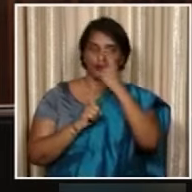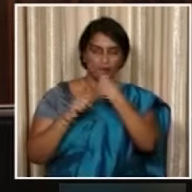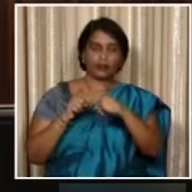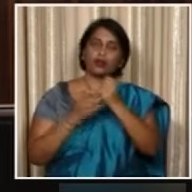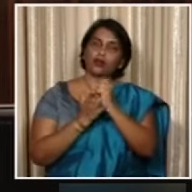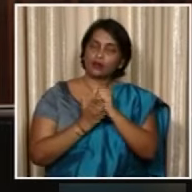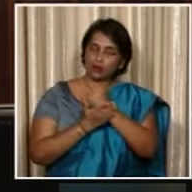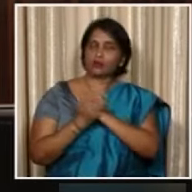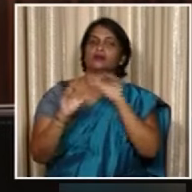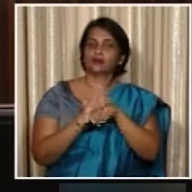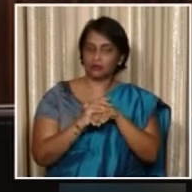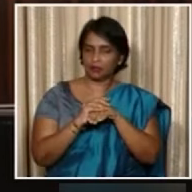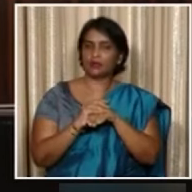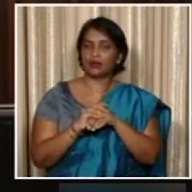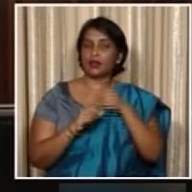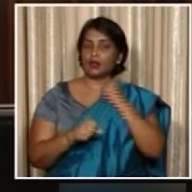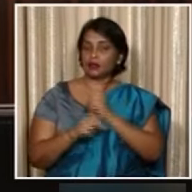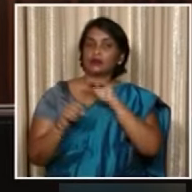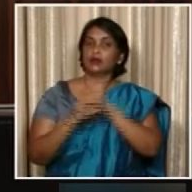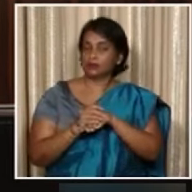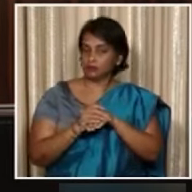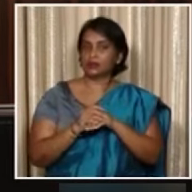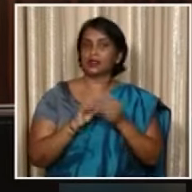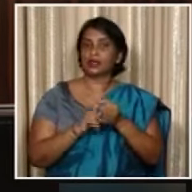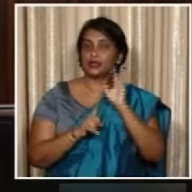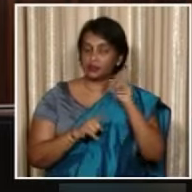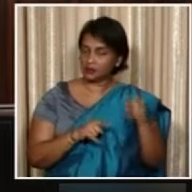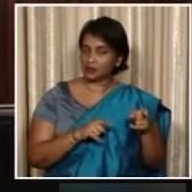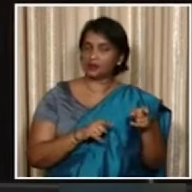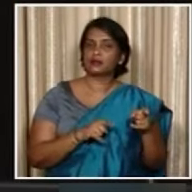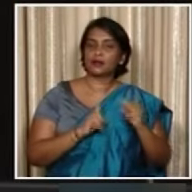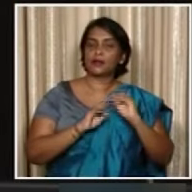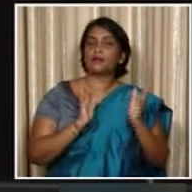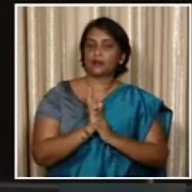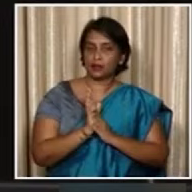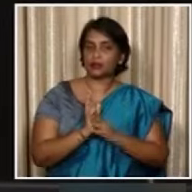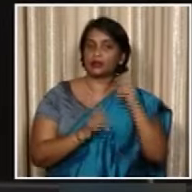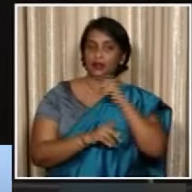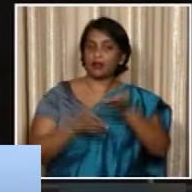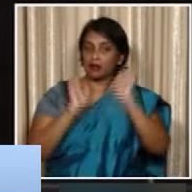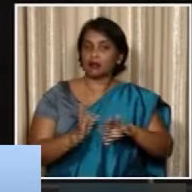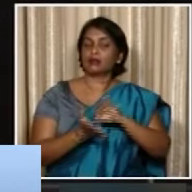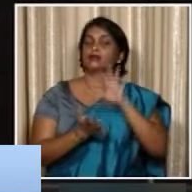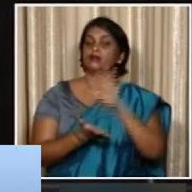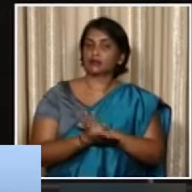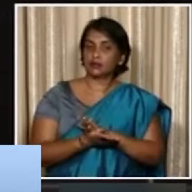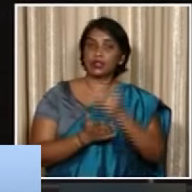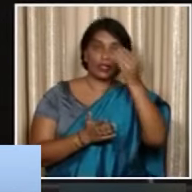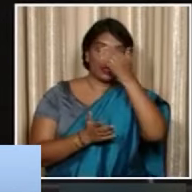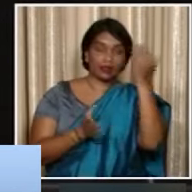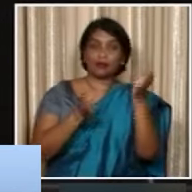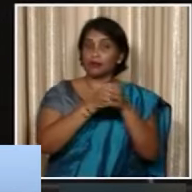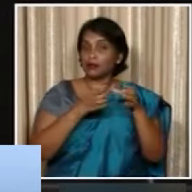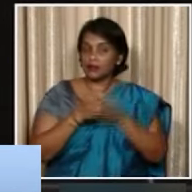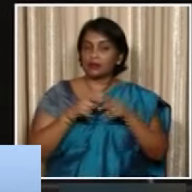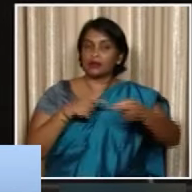සියලු දෙනාම සහභාගී වෙනවා ඒකට. රජයේ පාර්ශවයෙන් සහභාගී වෙනවා ජනාධිපතිතුමා සහ අගමැතිතුමා. ඒකේ අවසාන තීරණය දෙමළ පක්ෂ අතර